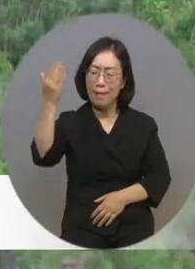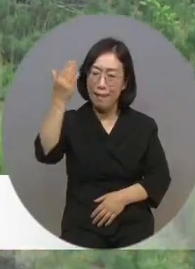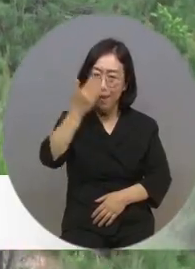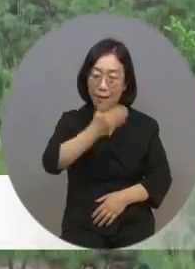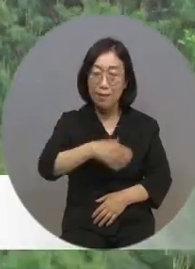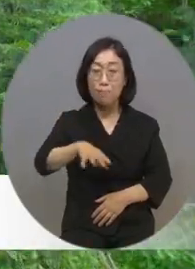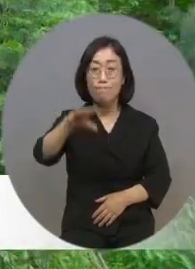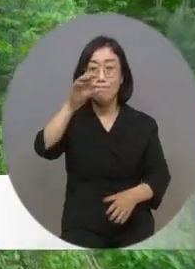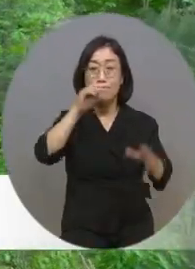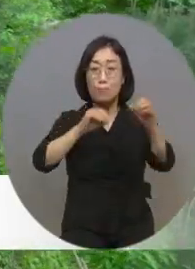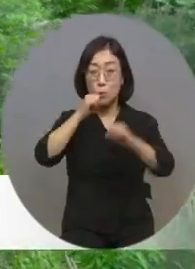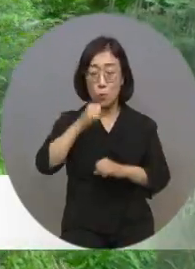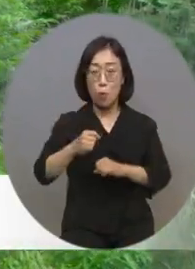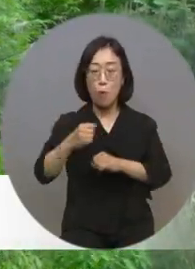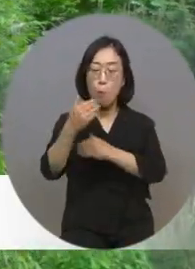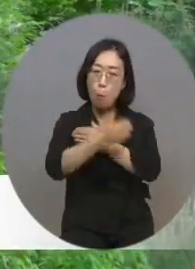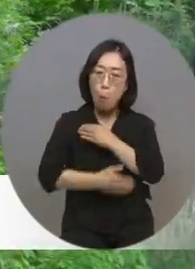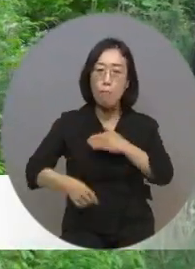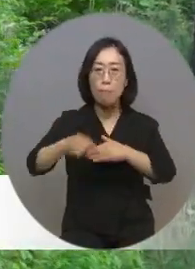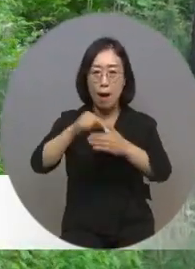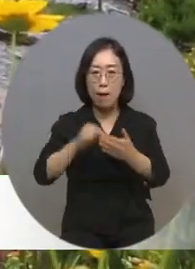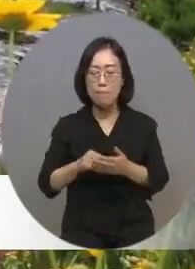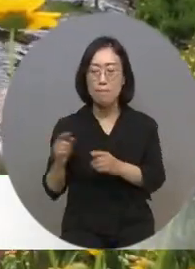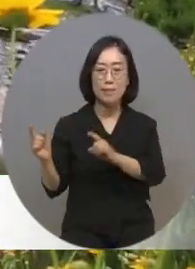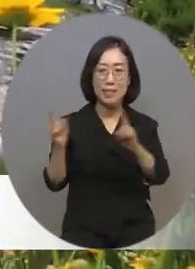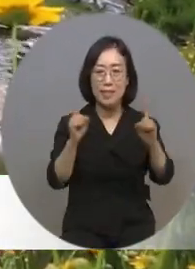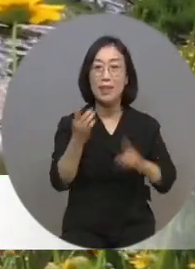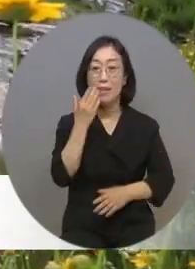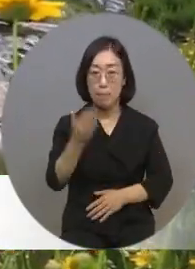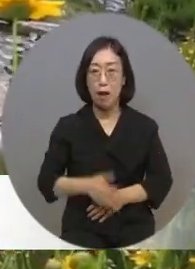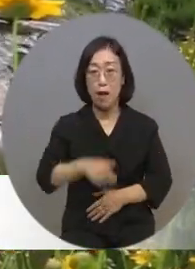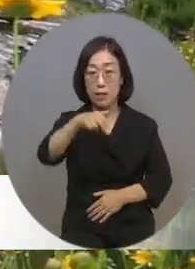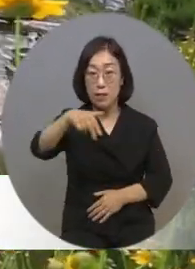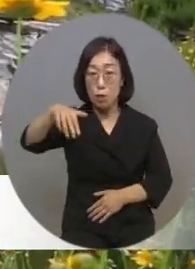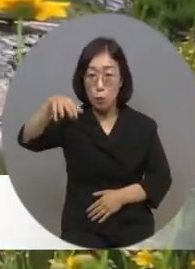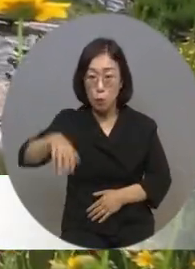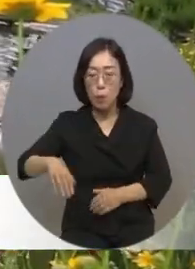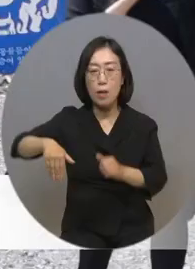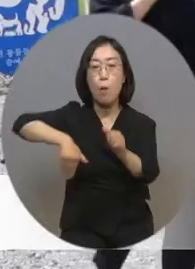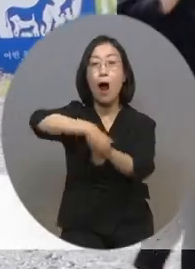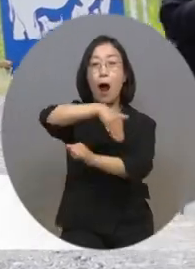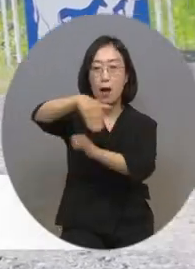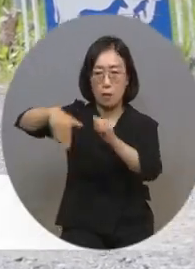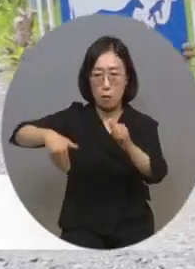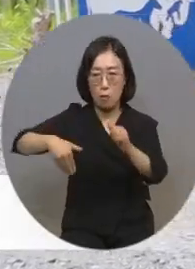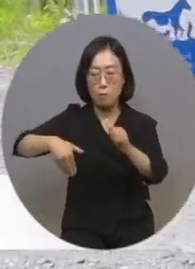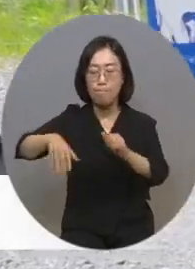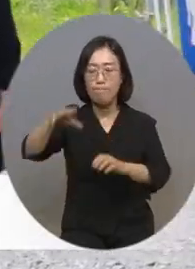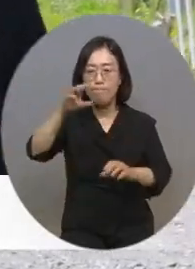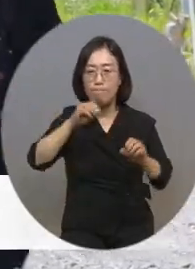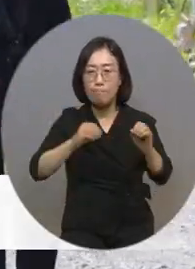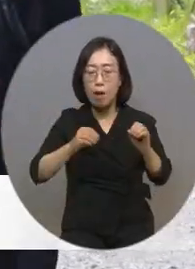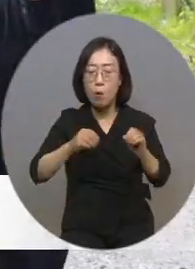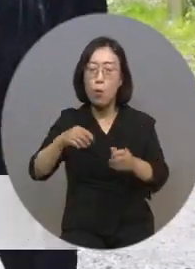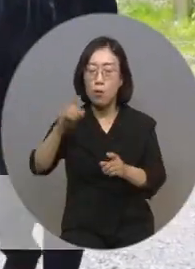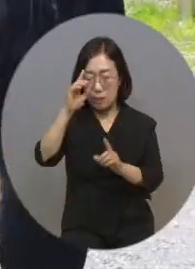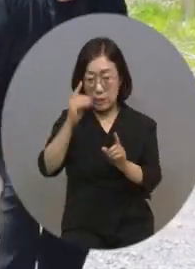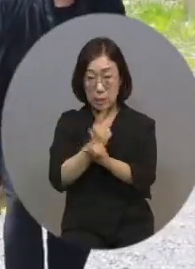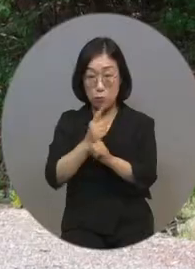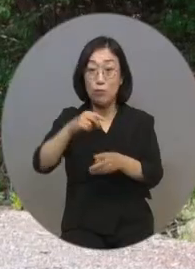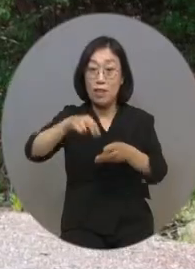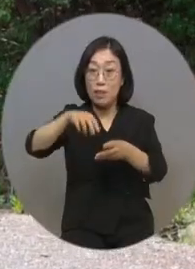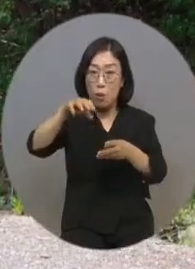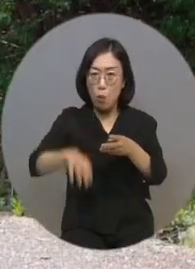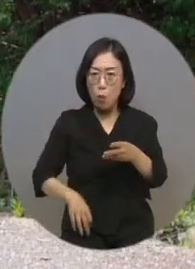또한 맑아 몸과 마음을 힐링하기에 제격인 만큼 제천 천혜의 자연환경을 나누고 공유하는 치유센터야말로